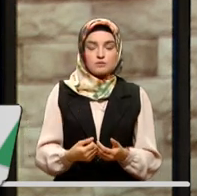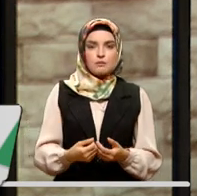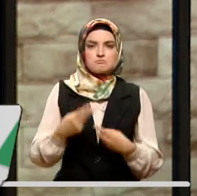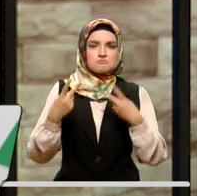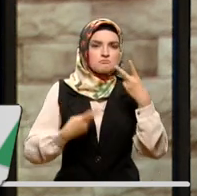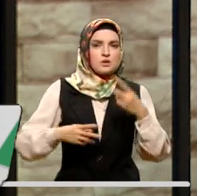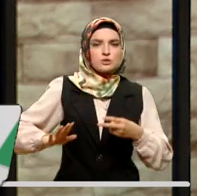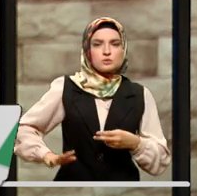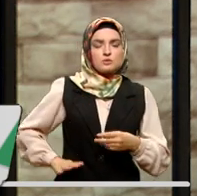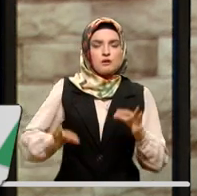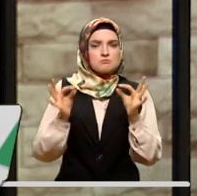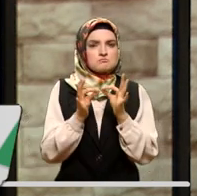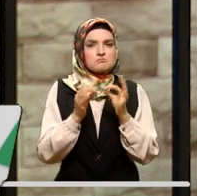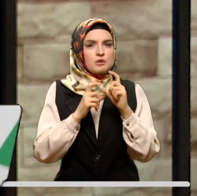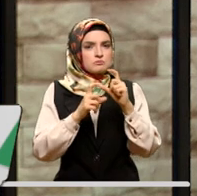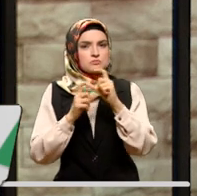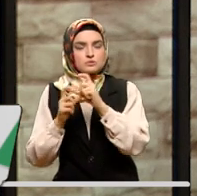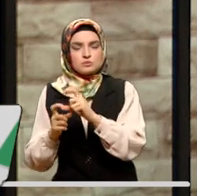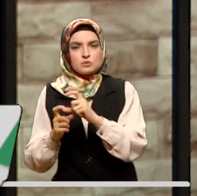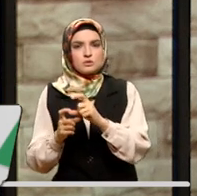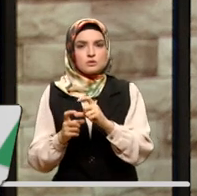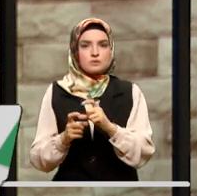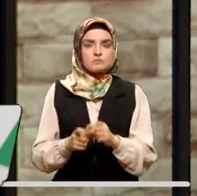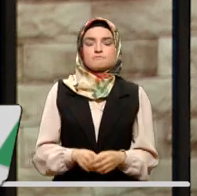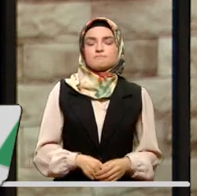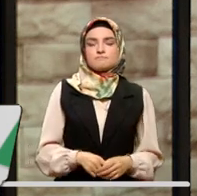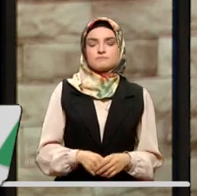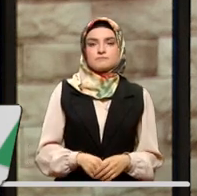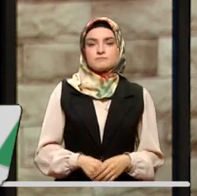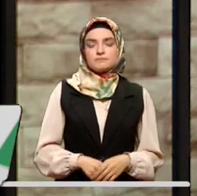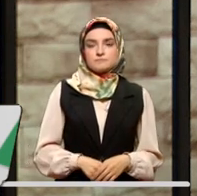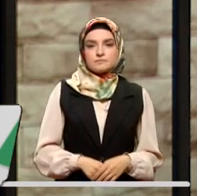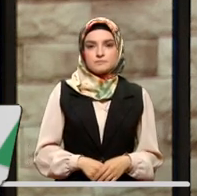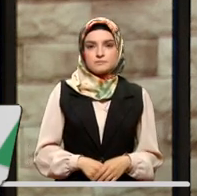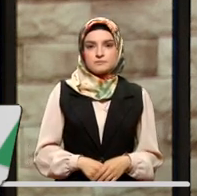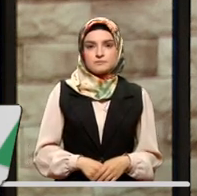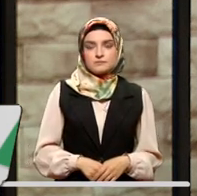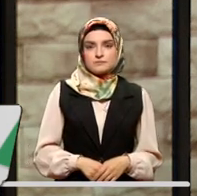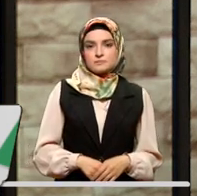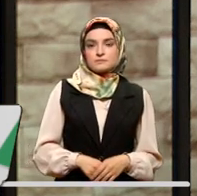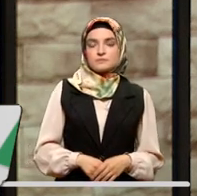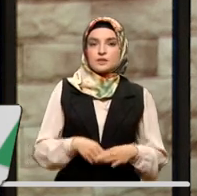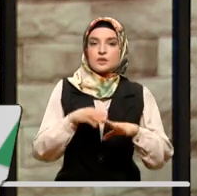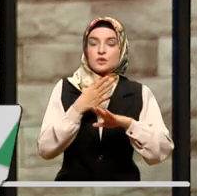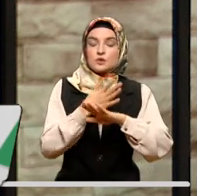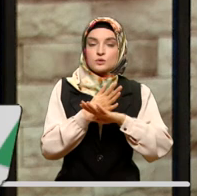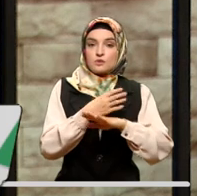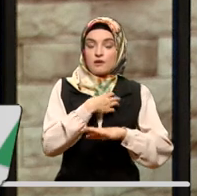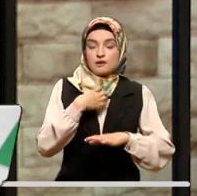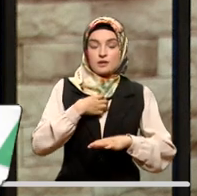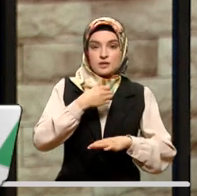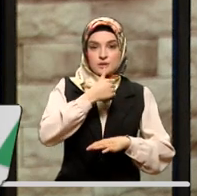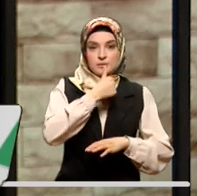de söyleyebilir, sorabilir. Sizin ifade ettiğiniz sorgulamalar başlar. Çünkü ebeveyn, anne